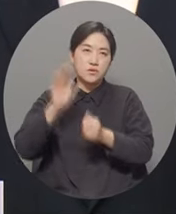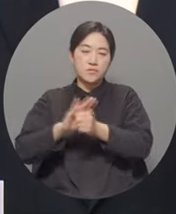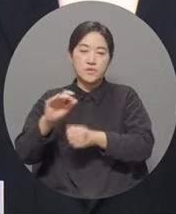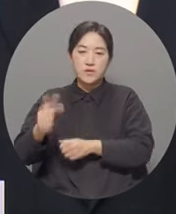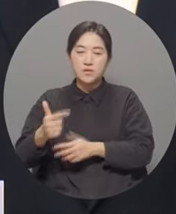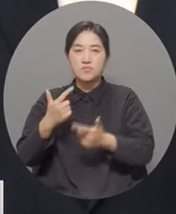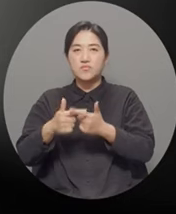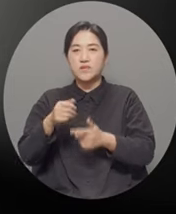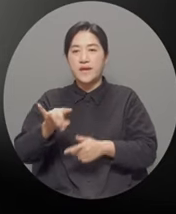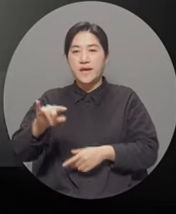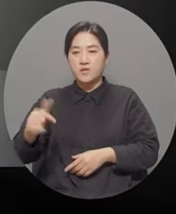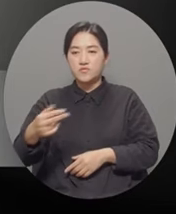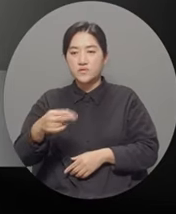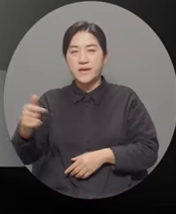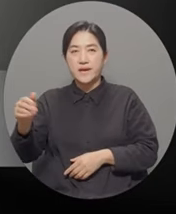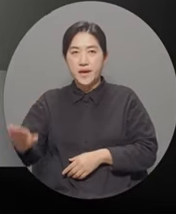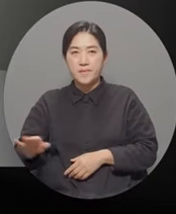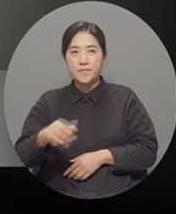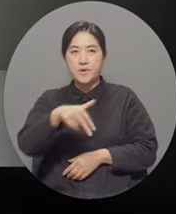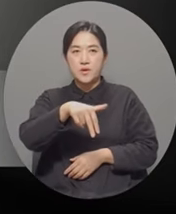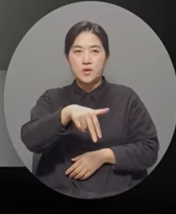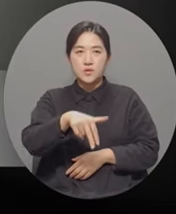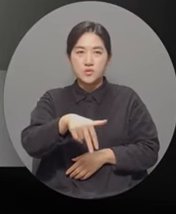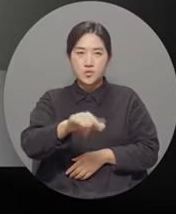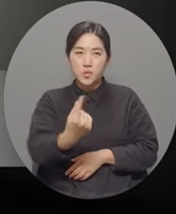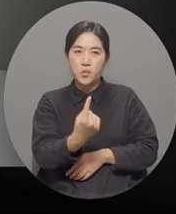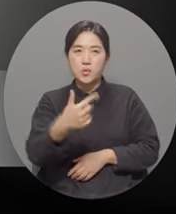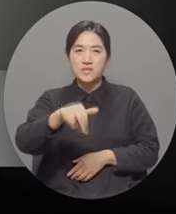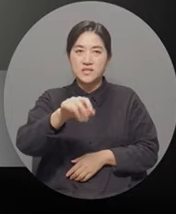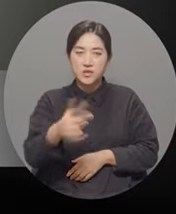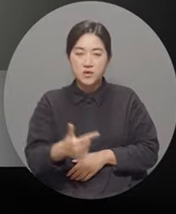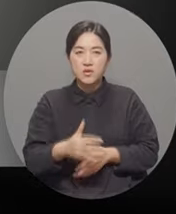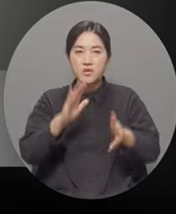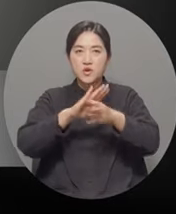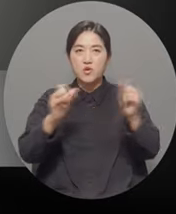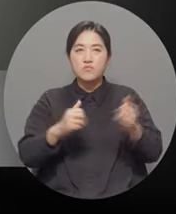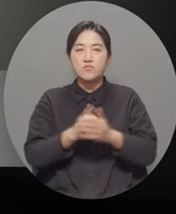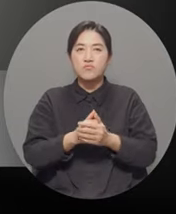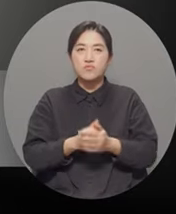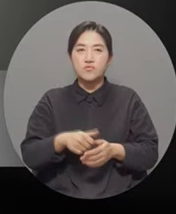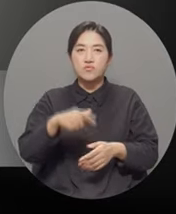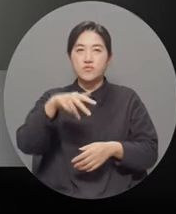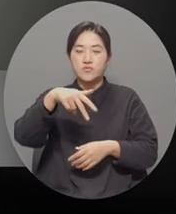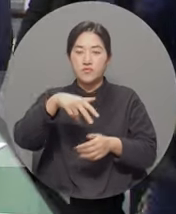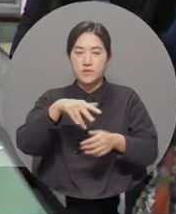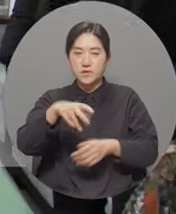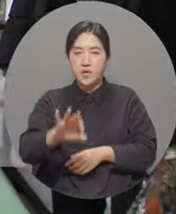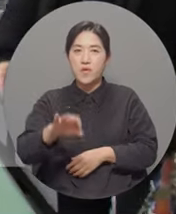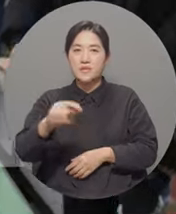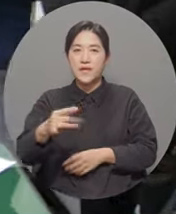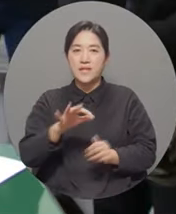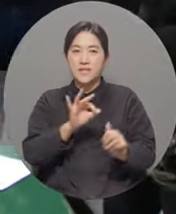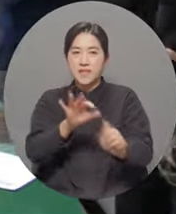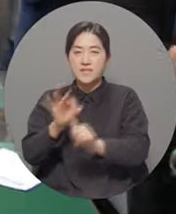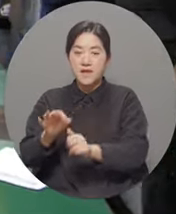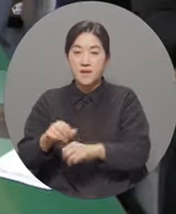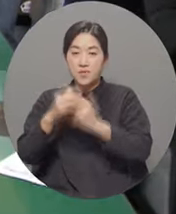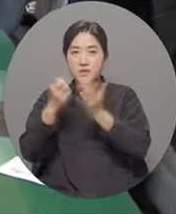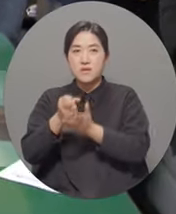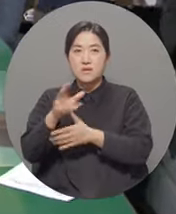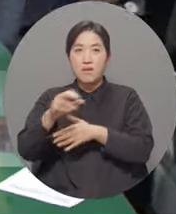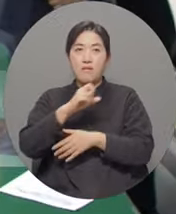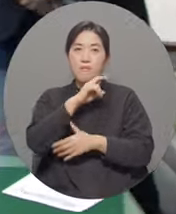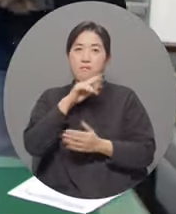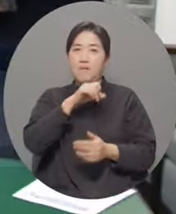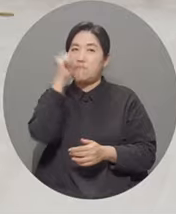해운대 갑배 조지현 전 행정관은 경북 경산에 각각 단수 공천 입니다 모두 여당에 터친